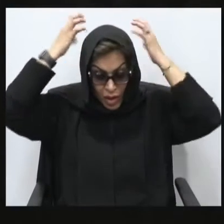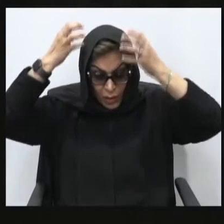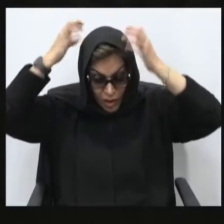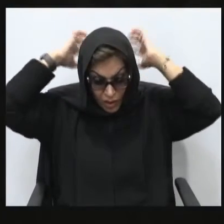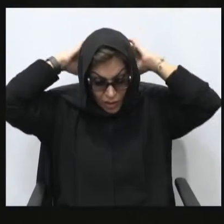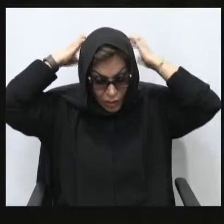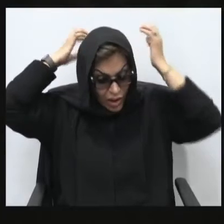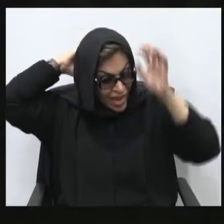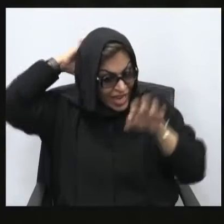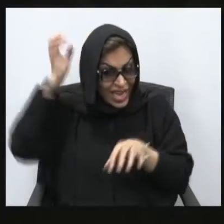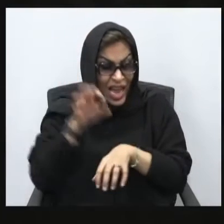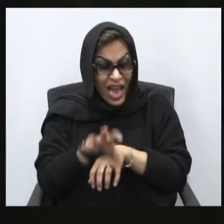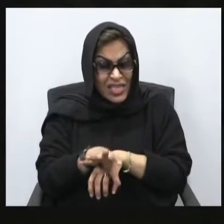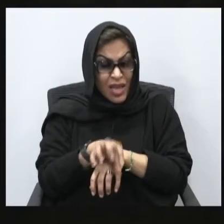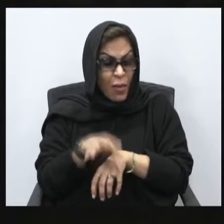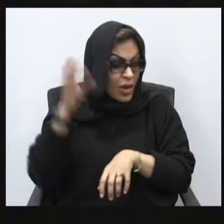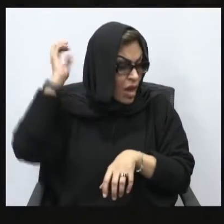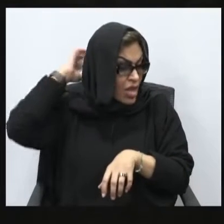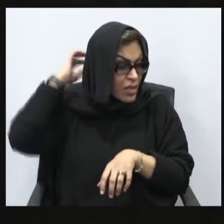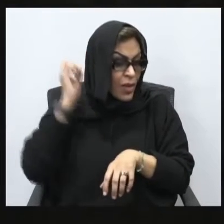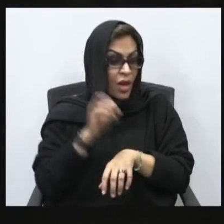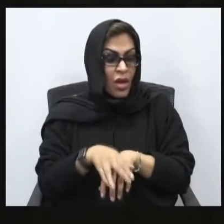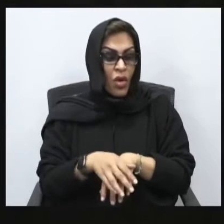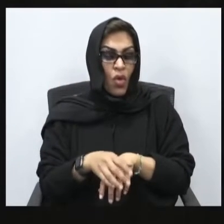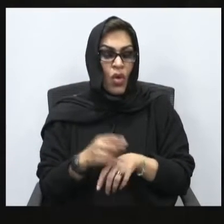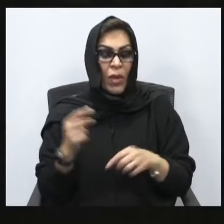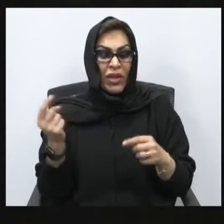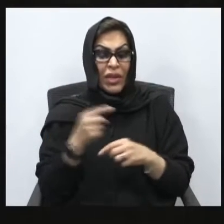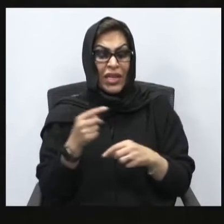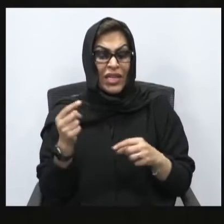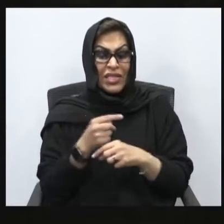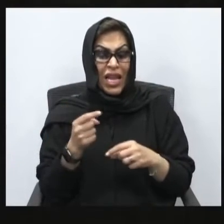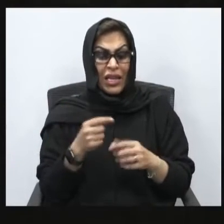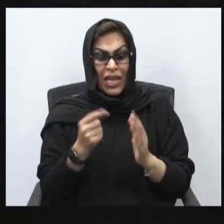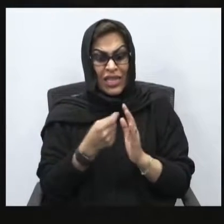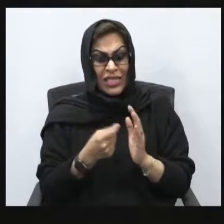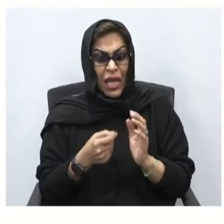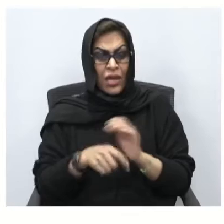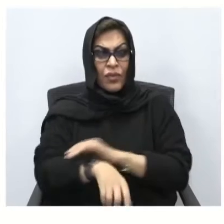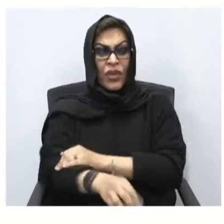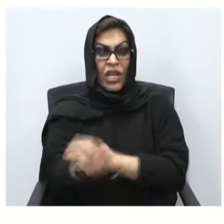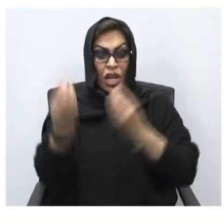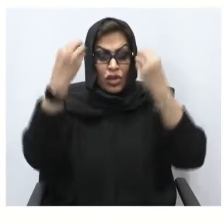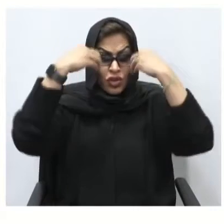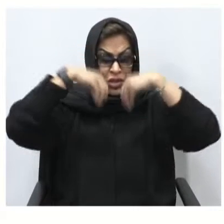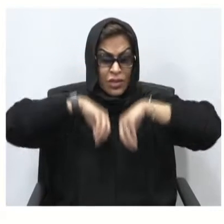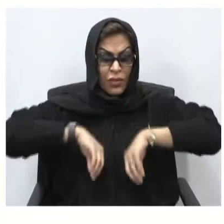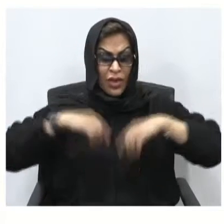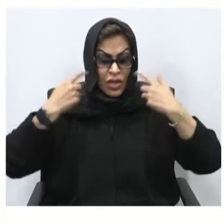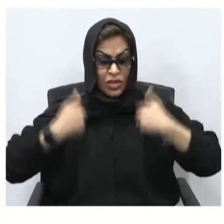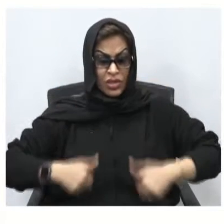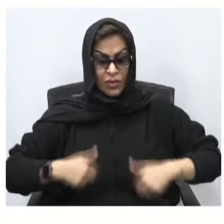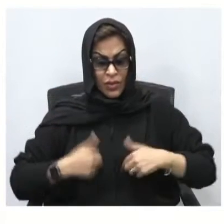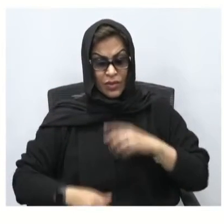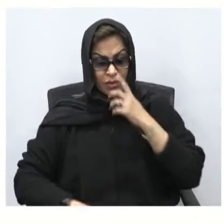او الدماغ الذي يقوم بعمليه ارسال رسائل الى الجسم من خلال